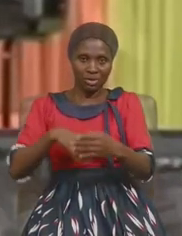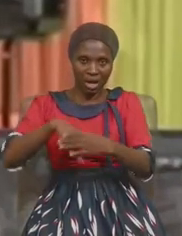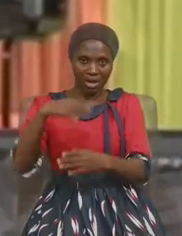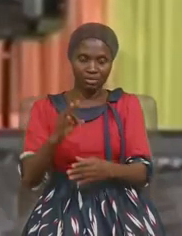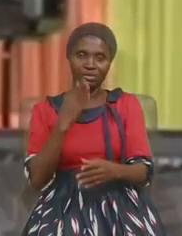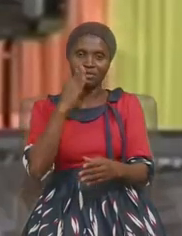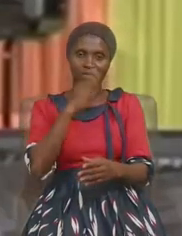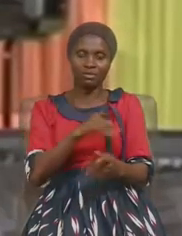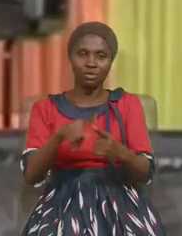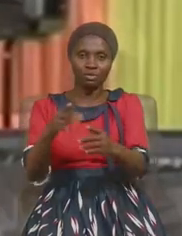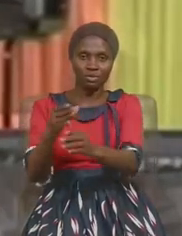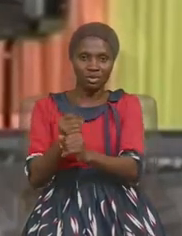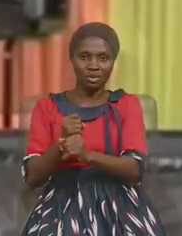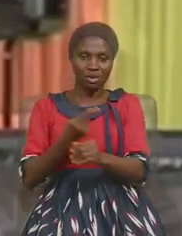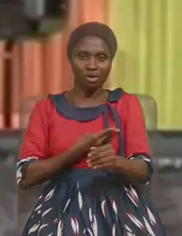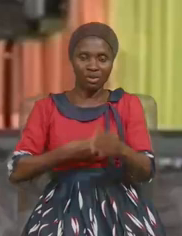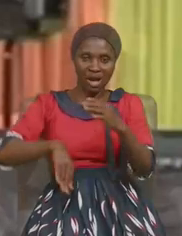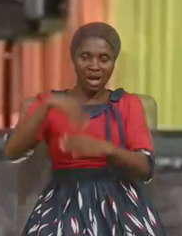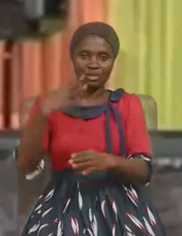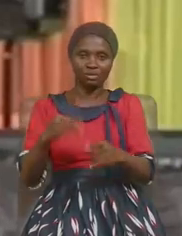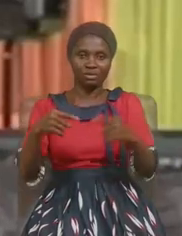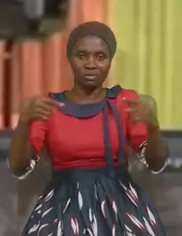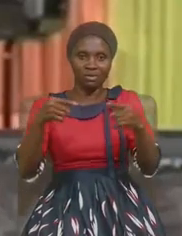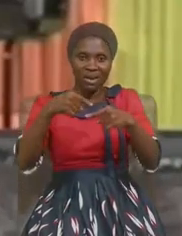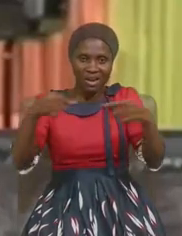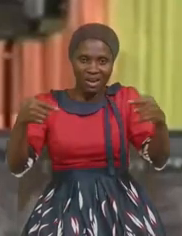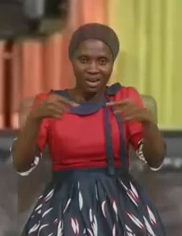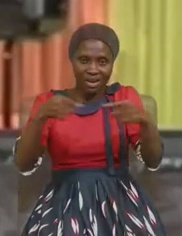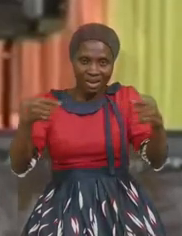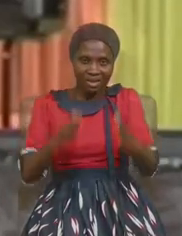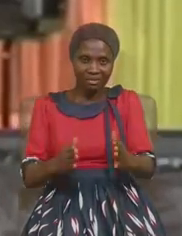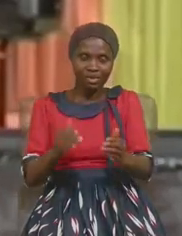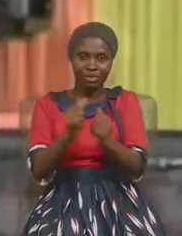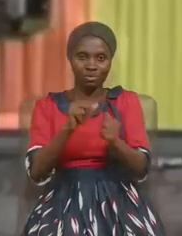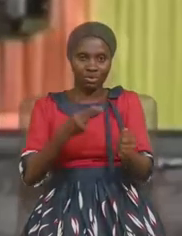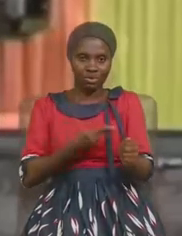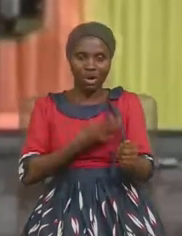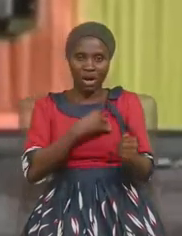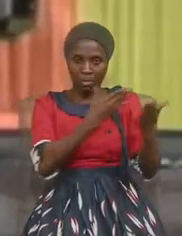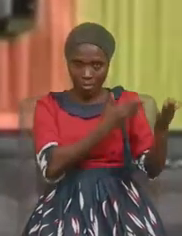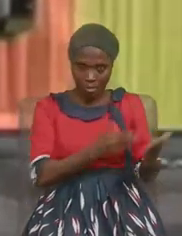nous sortir de l'inimitié avec Dieu et nous amener à Dieu et nous